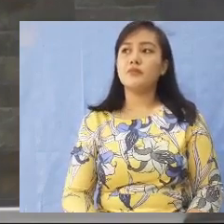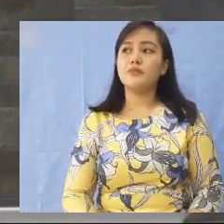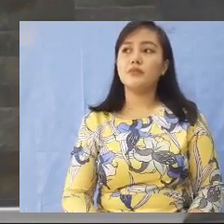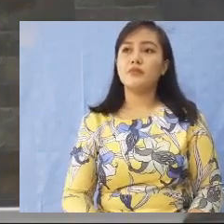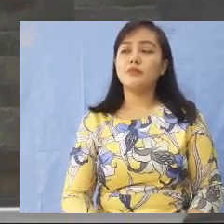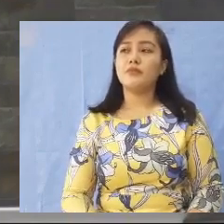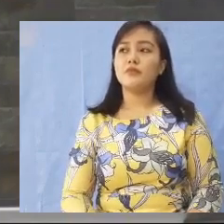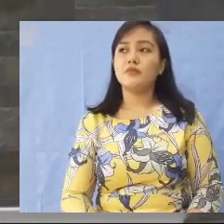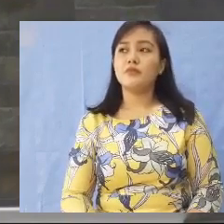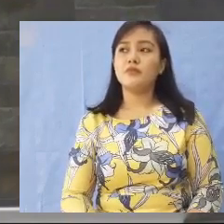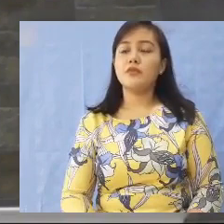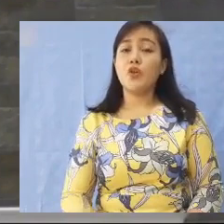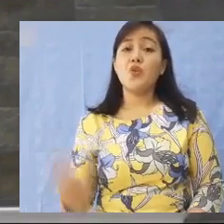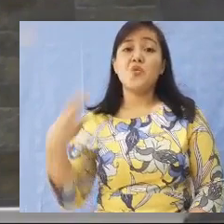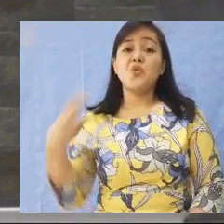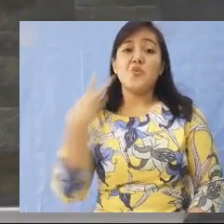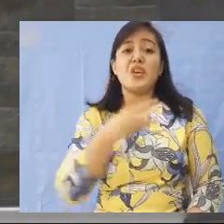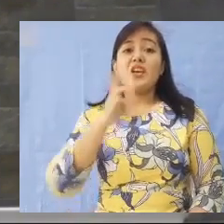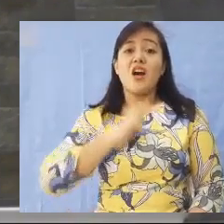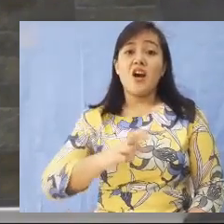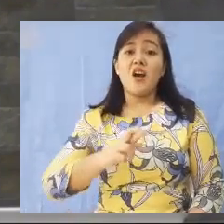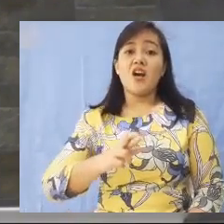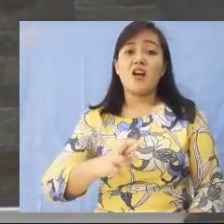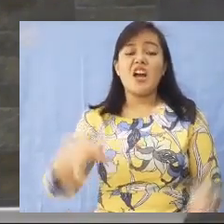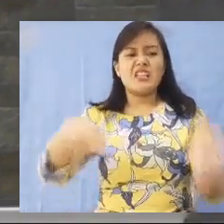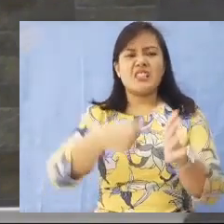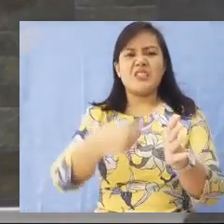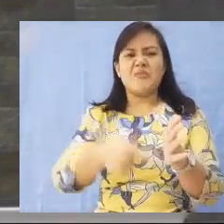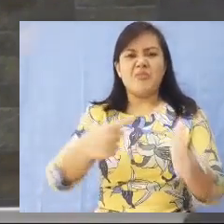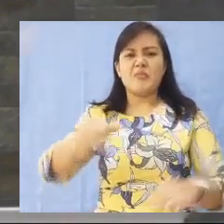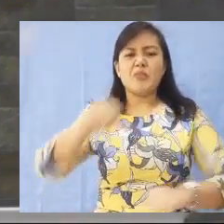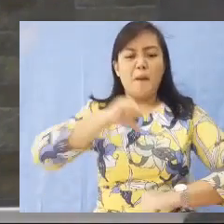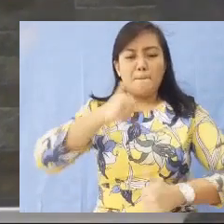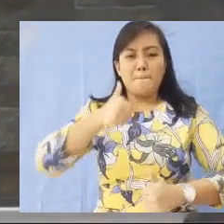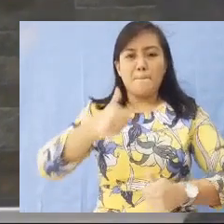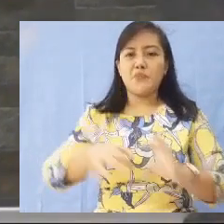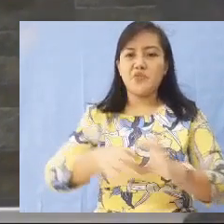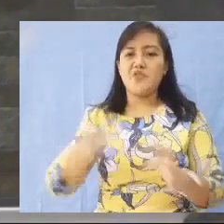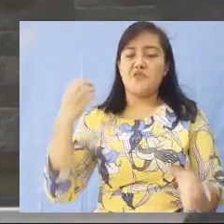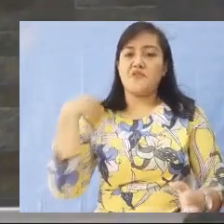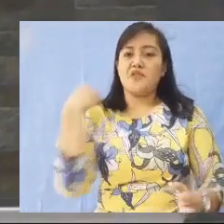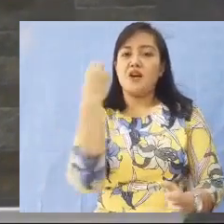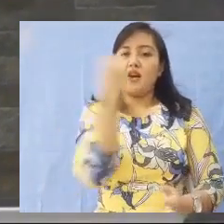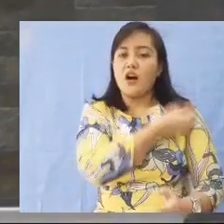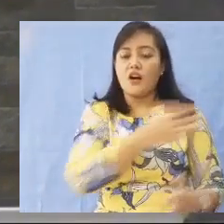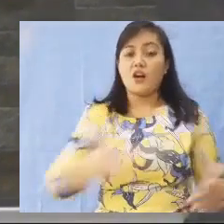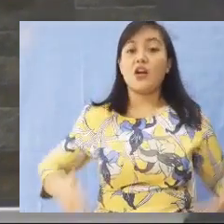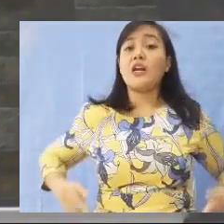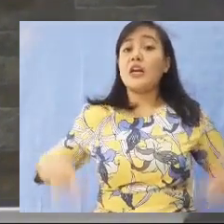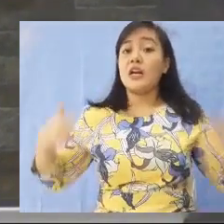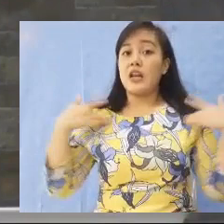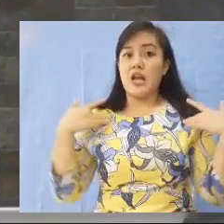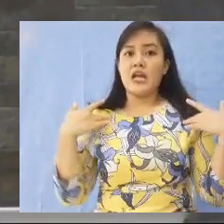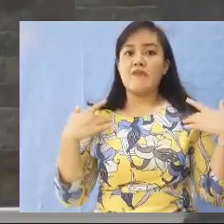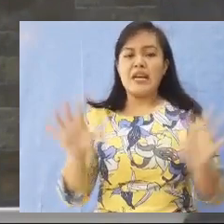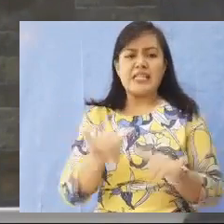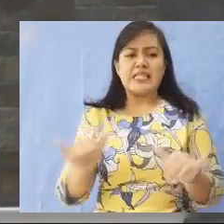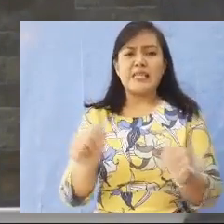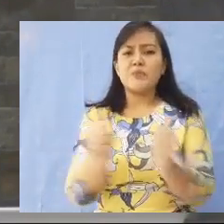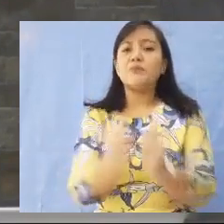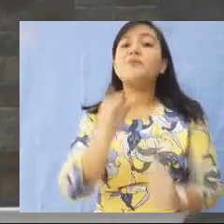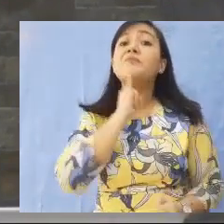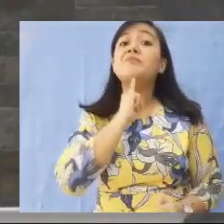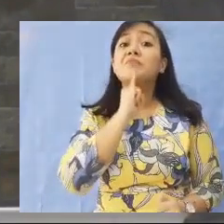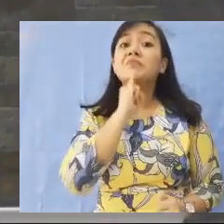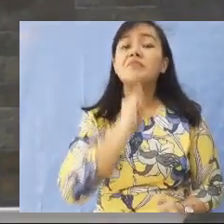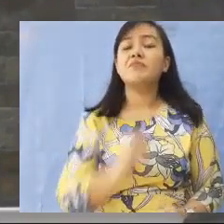Alam nyo ba na ganyan din po ang character ng mga Israelites? Kaya nga po yung during yung